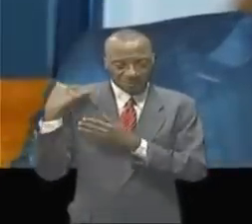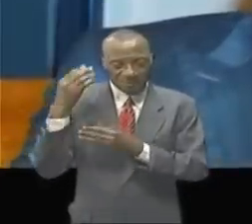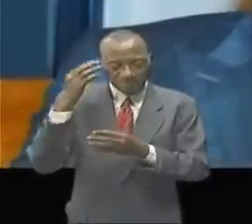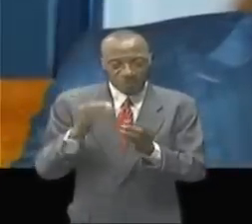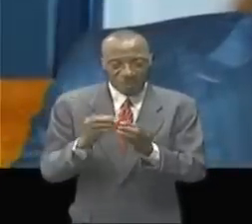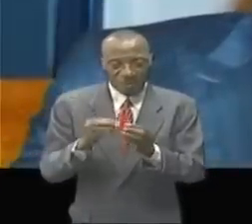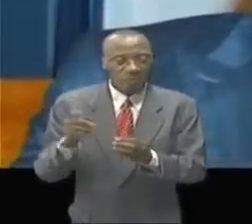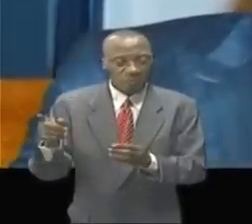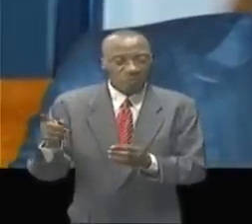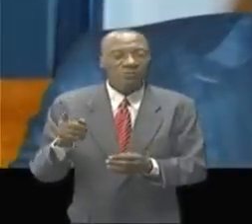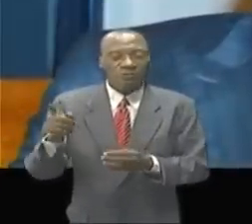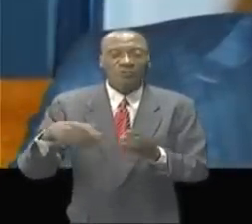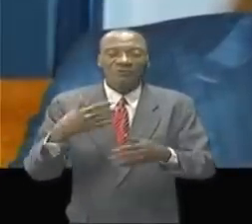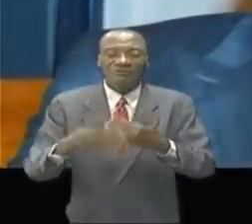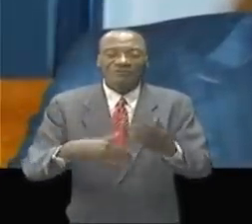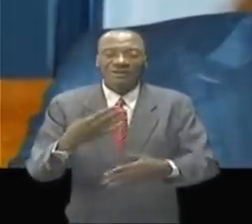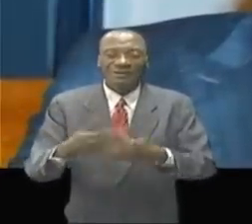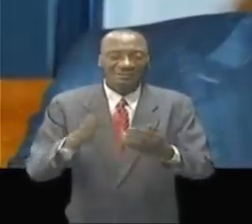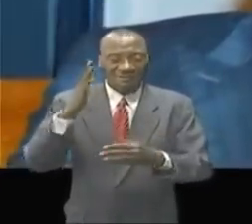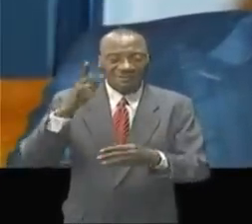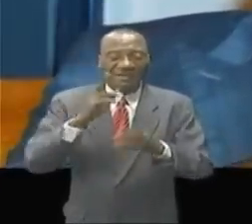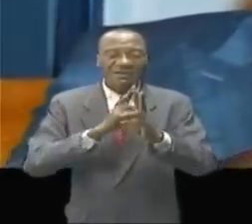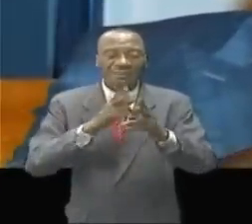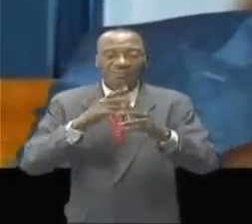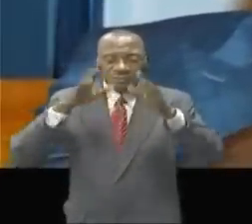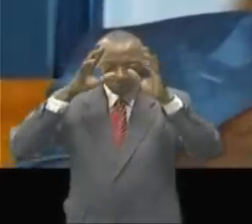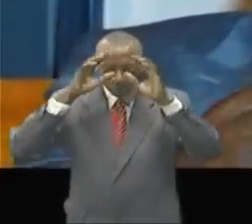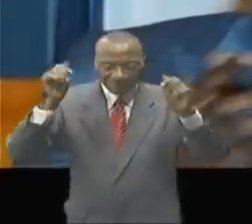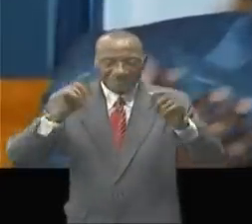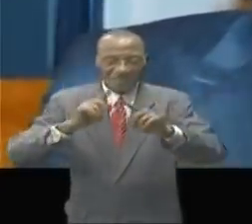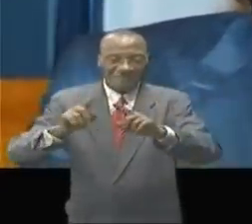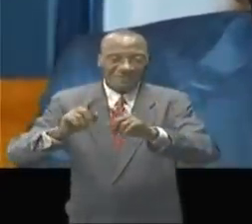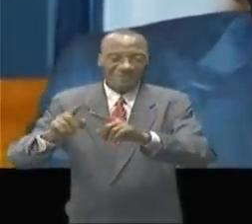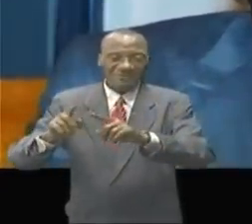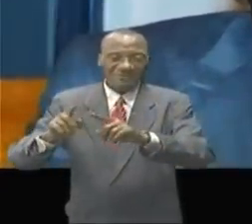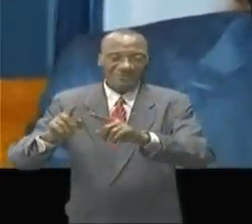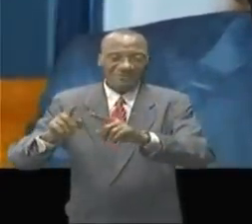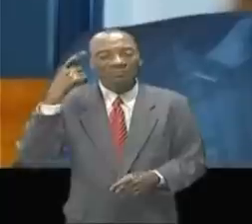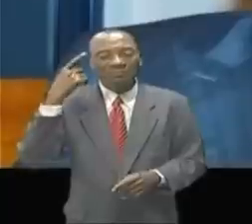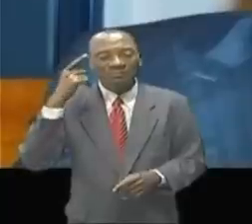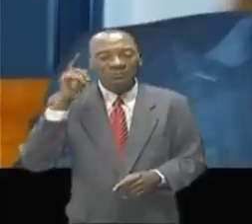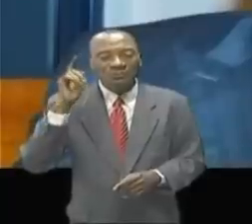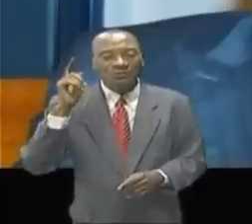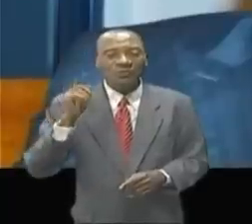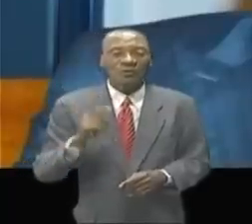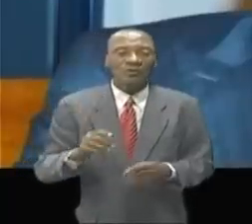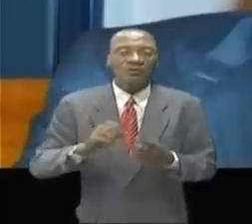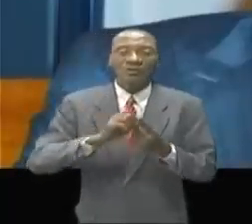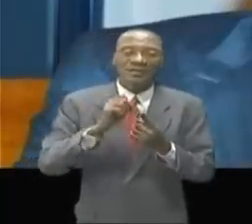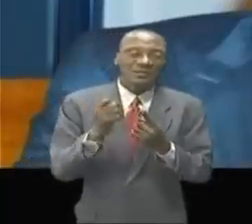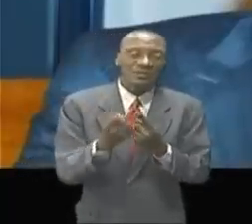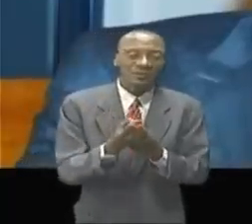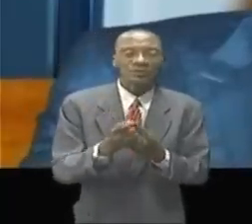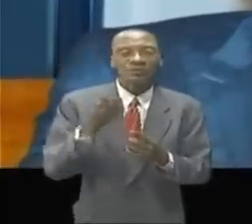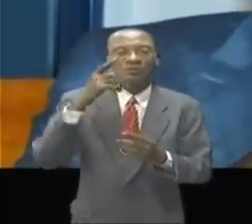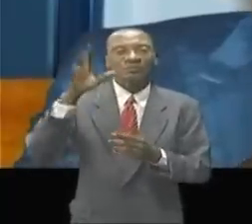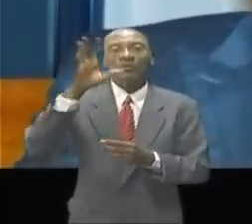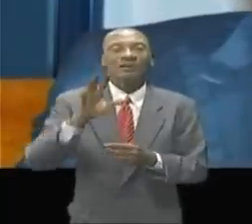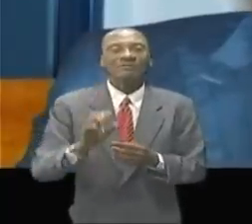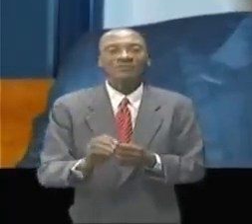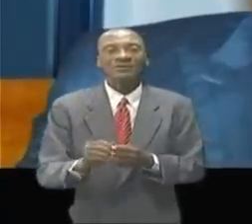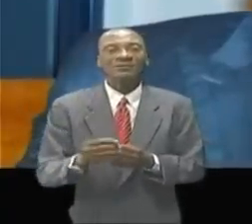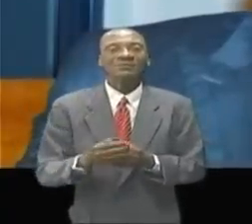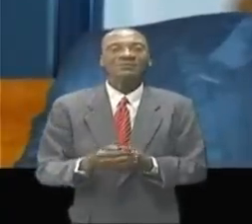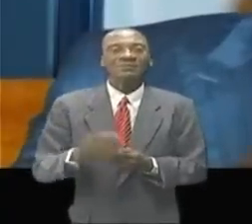fera un rapport au chef d'État sur l'état du continent en matière de